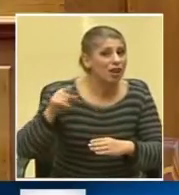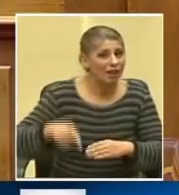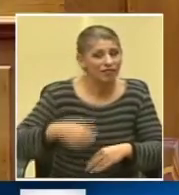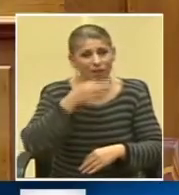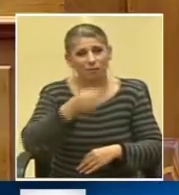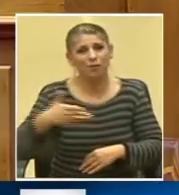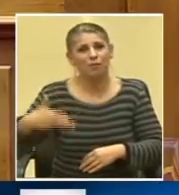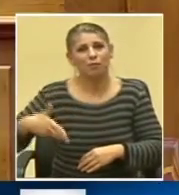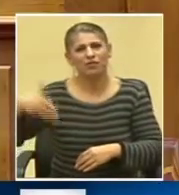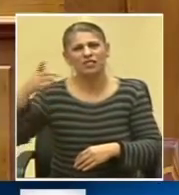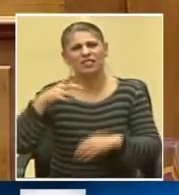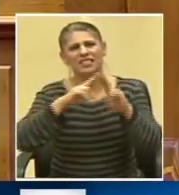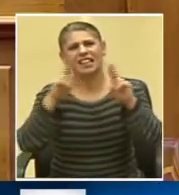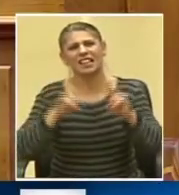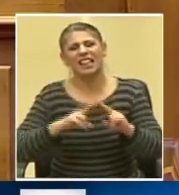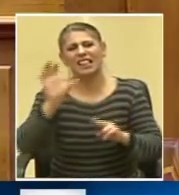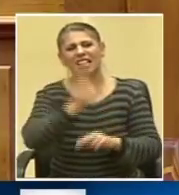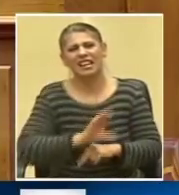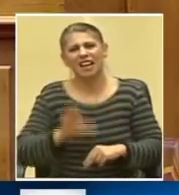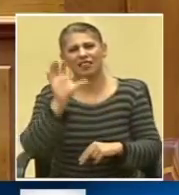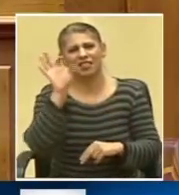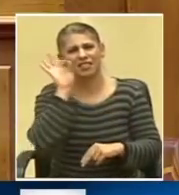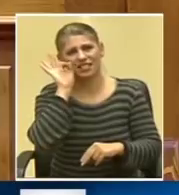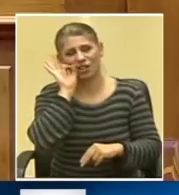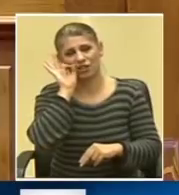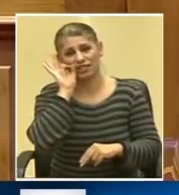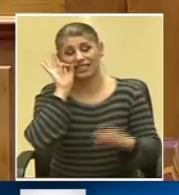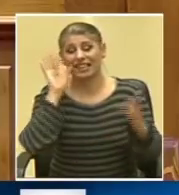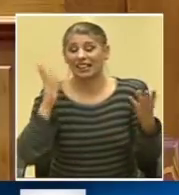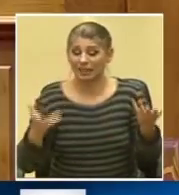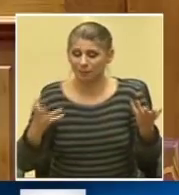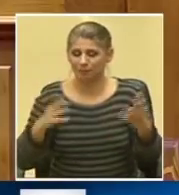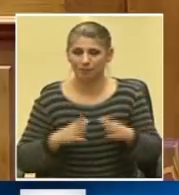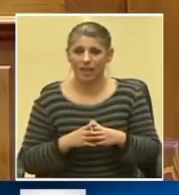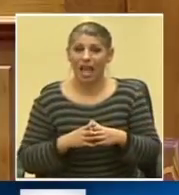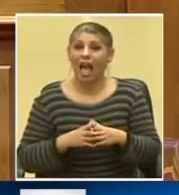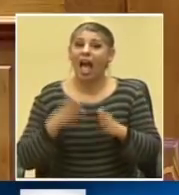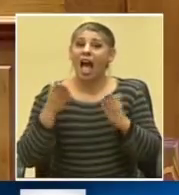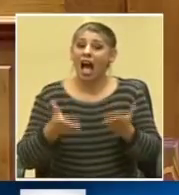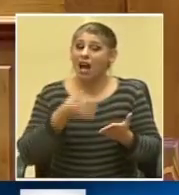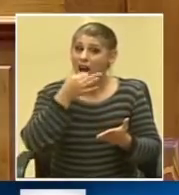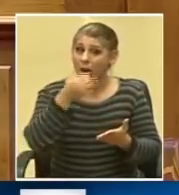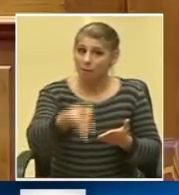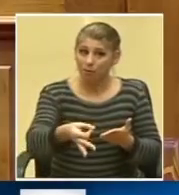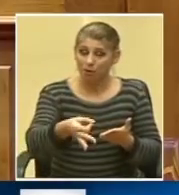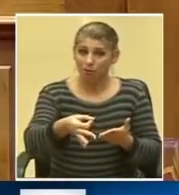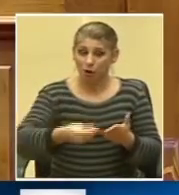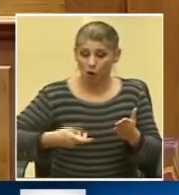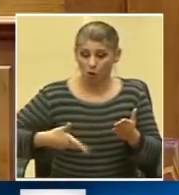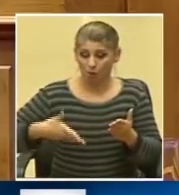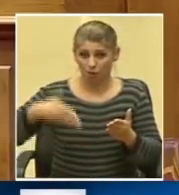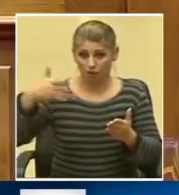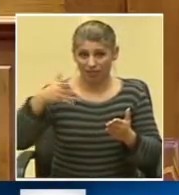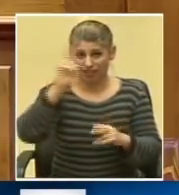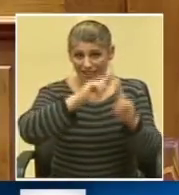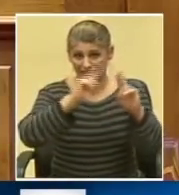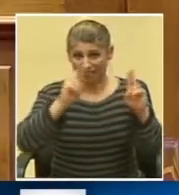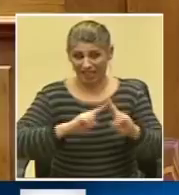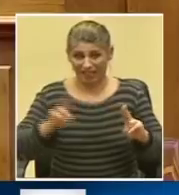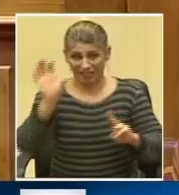Μητσοτάκης στη ΔΕΘ. Αυτό προσπαθούν να κρύψουν. Διότι αυτά που είπε ο κύριος Μητσοτάκης στη ΔΕΘ είναι